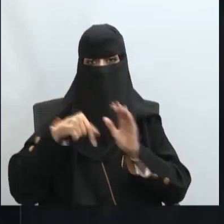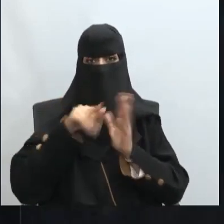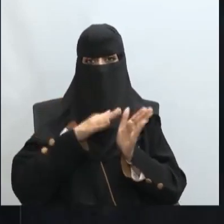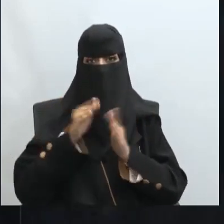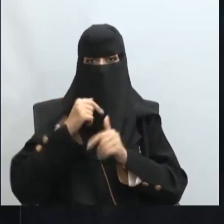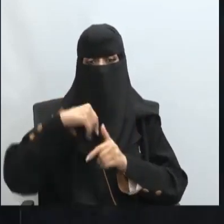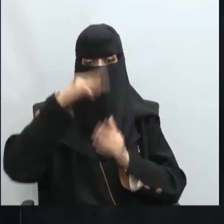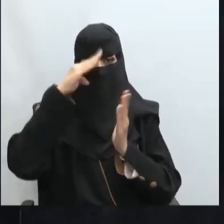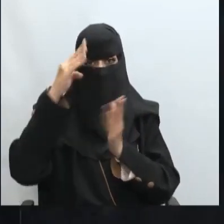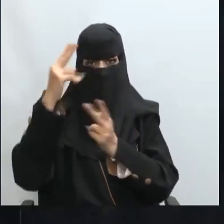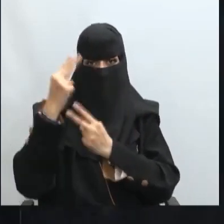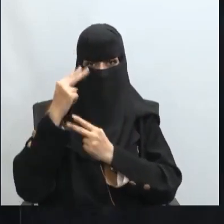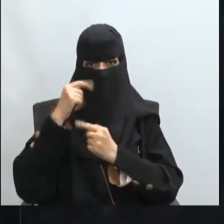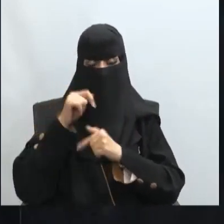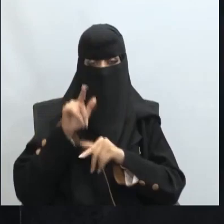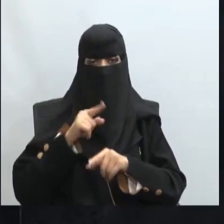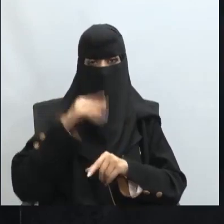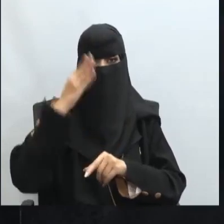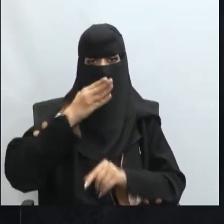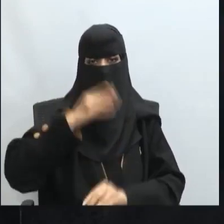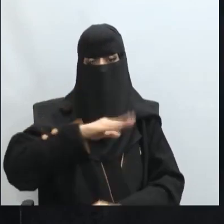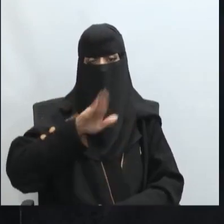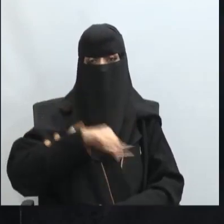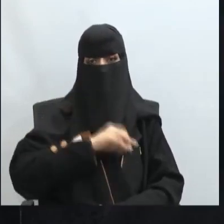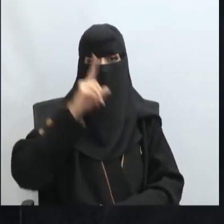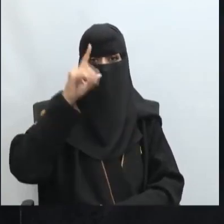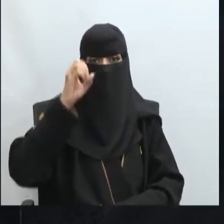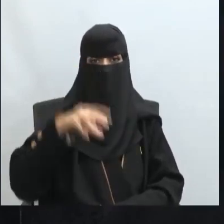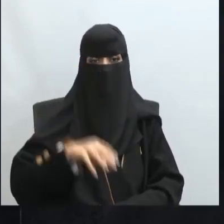الدرس لهذا اليوم شكرا لكم لحسن استماعكم والسلام عليكم ورحمه الله وبركاته